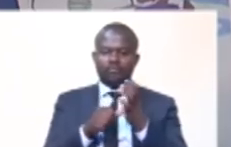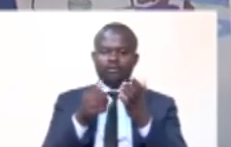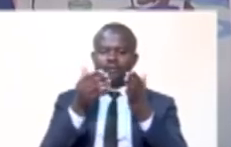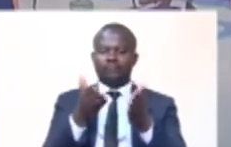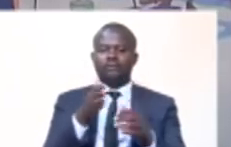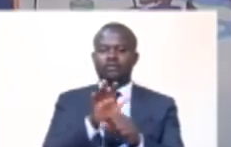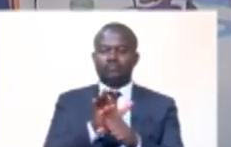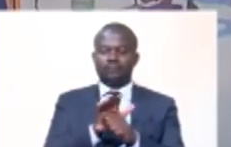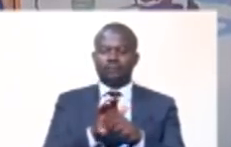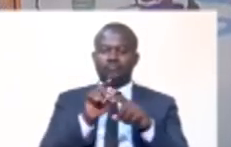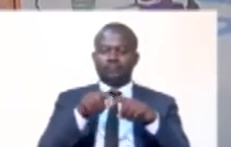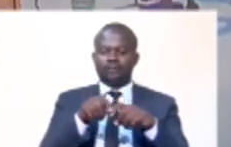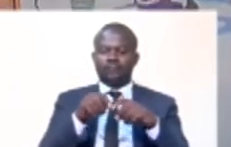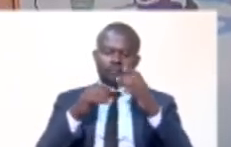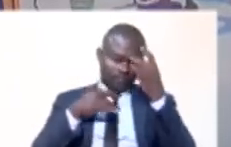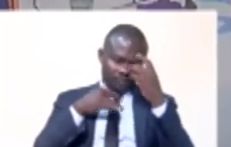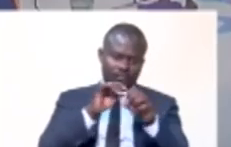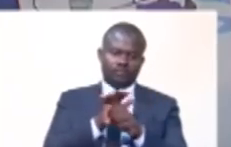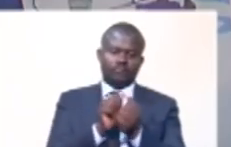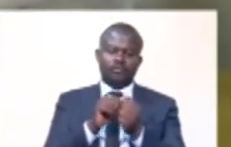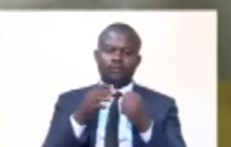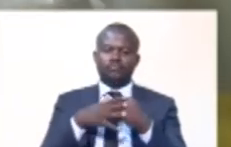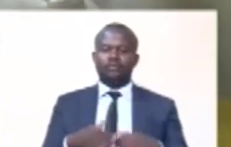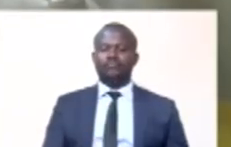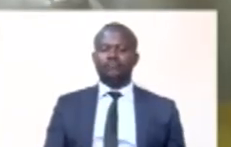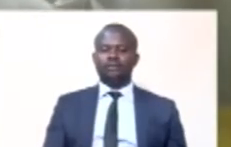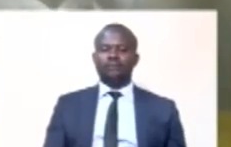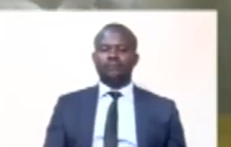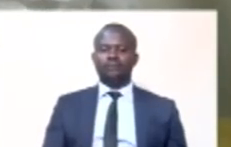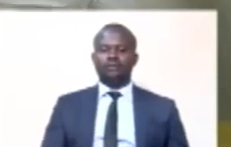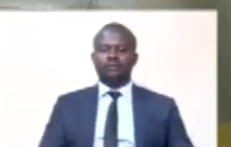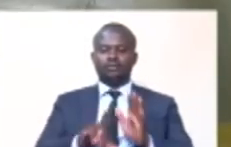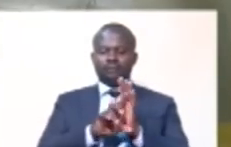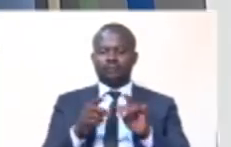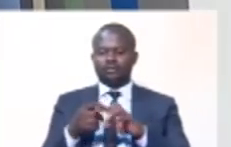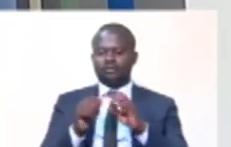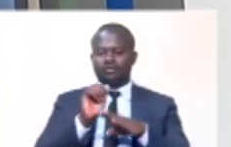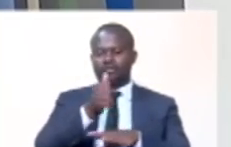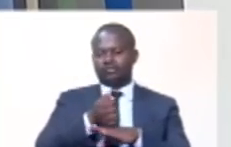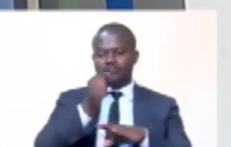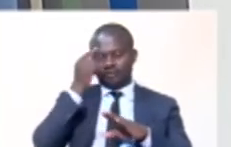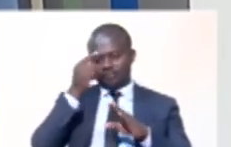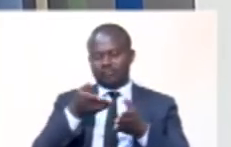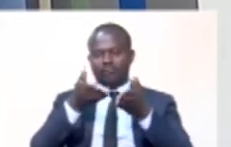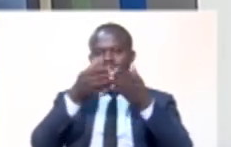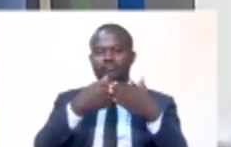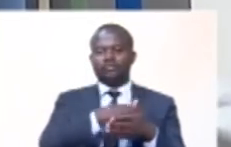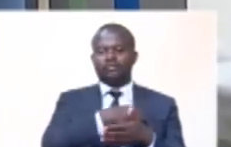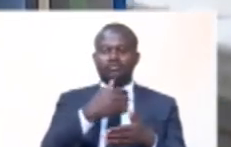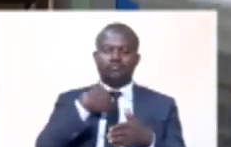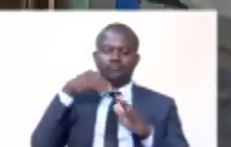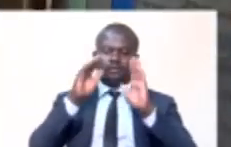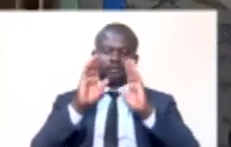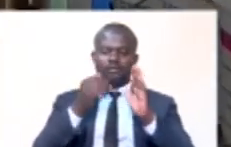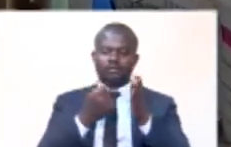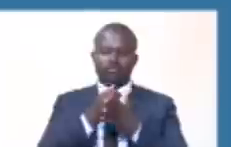cyane byari bitewe n'icyorezo cya COVID-19. Ingamba zinyuranye zafashwe zigamije kuzahura ubukungu nizo zagize uruhare mu